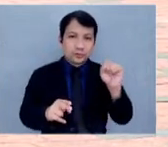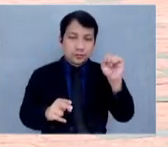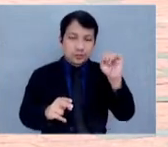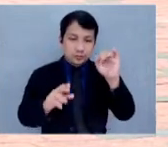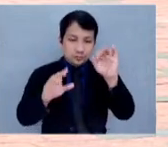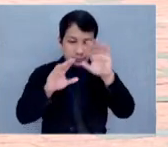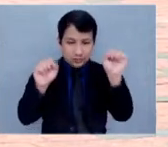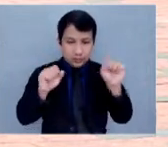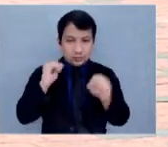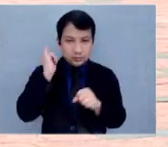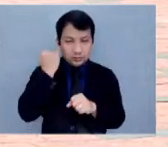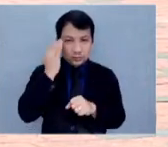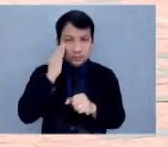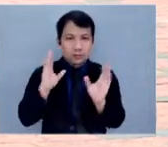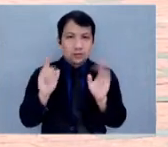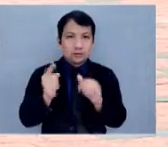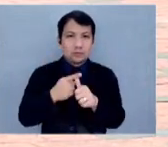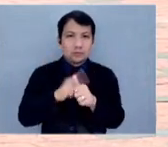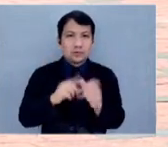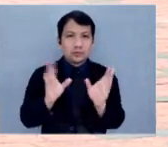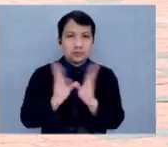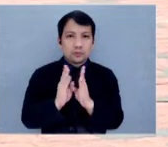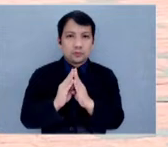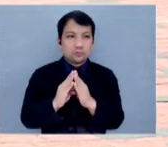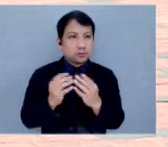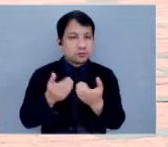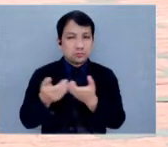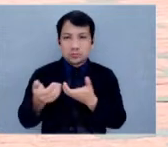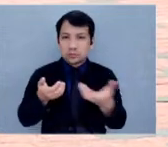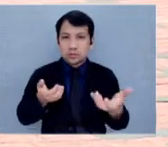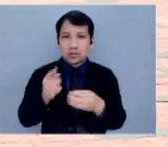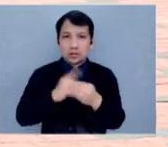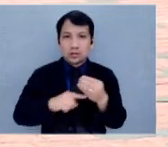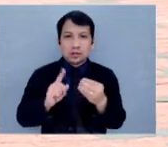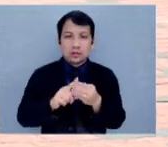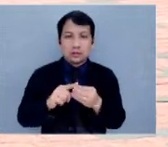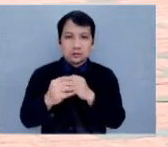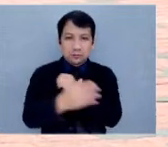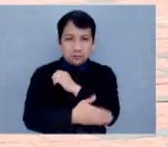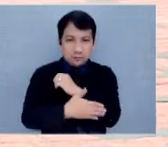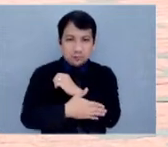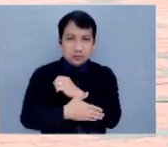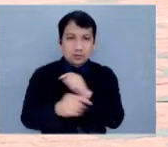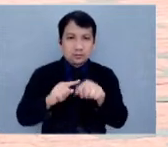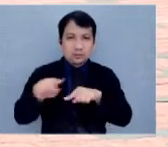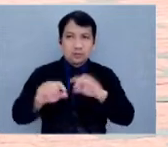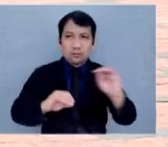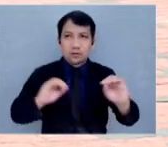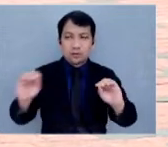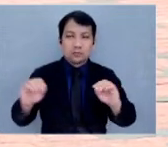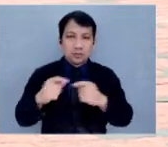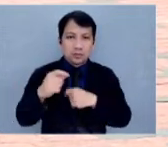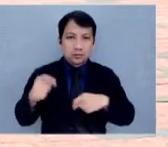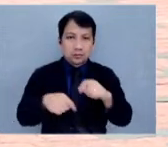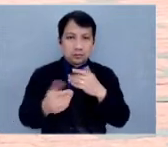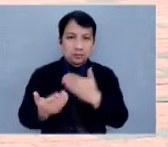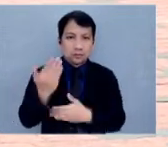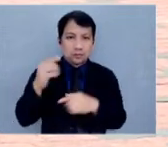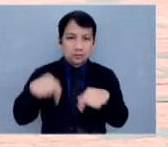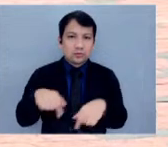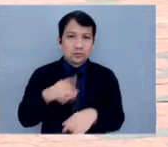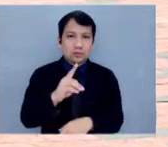Magkakaroon din ang magkakahiwalay na pulong ang mga kalihim pagdating sa foreign affairs at kalakalan ngayong umaga dito sa Washington,